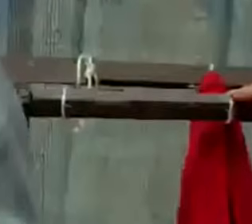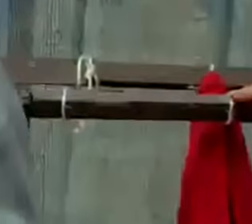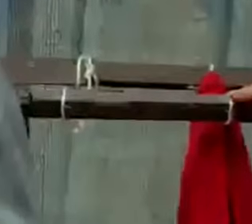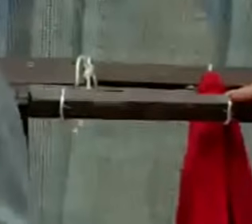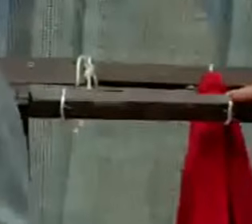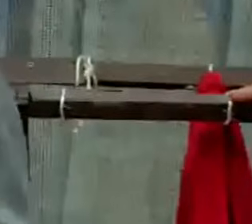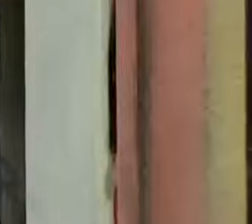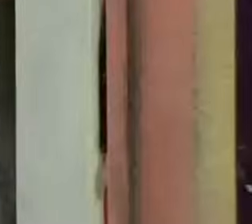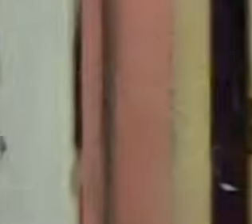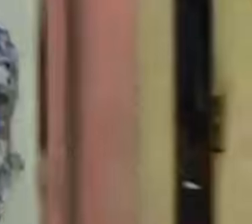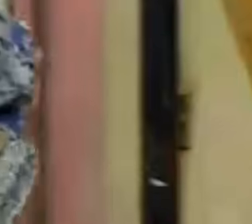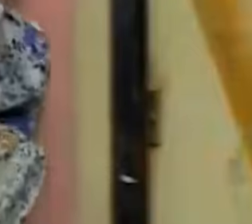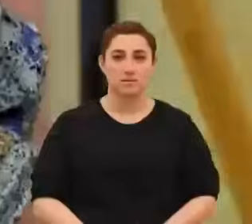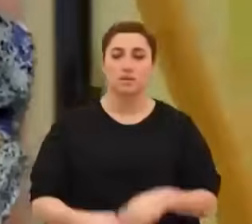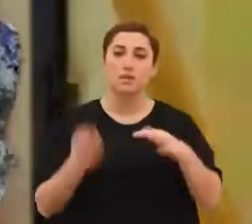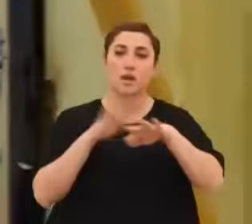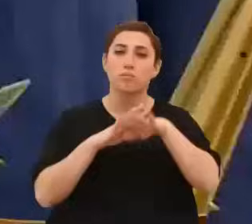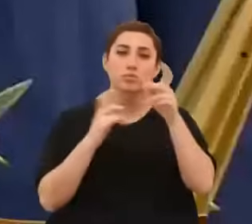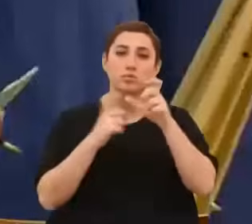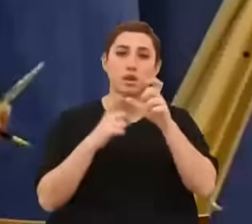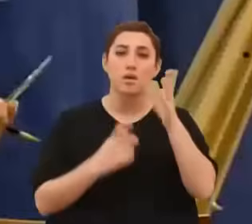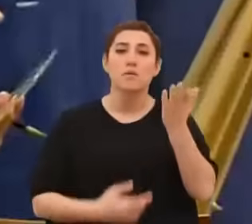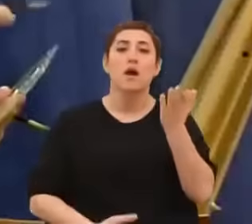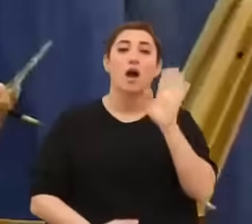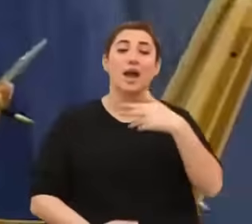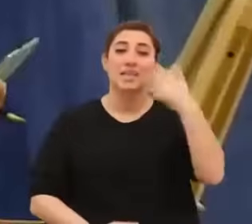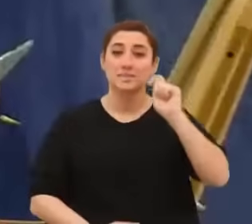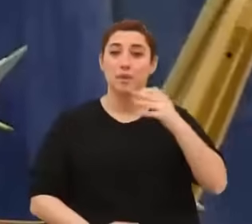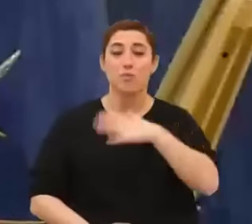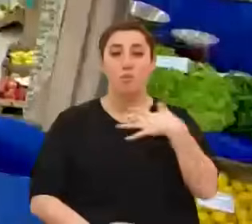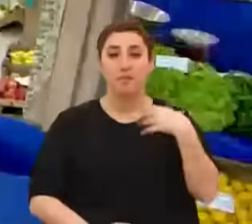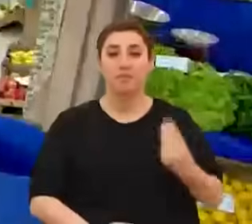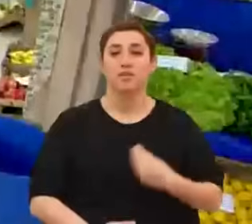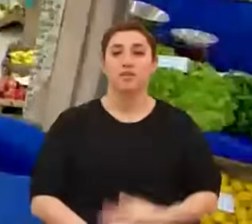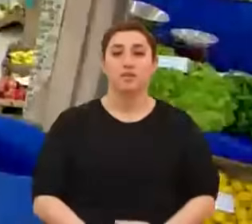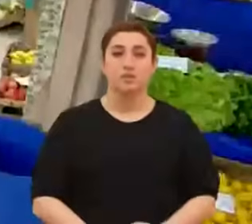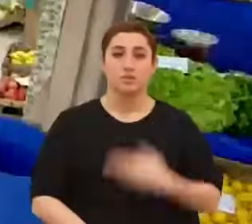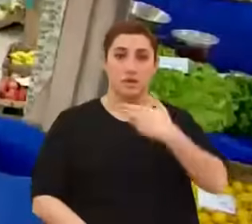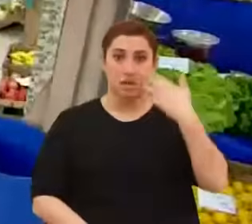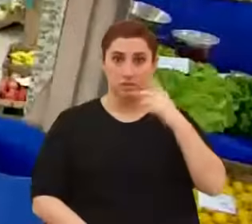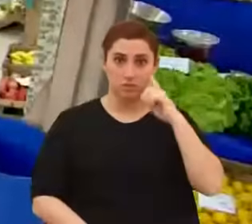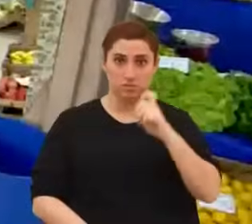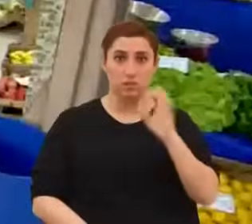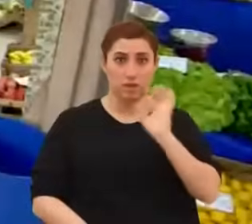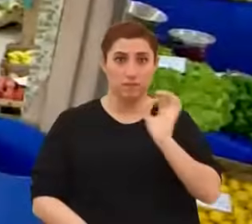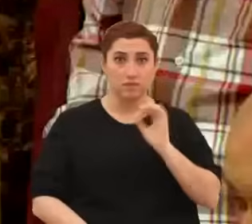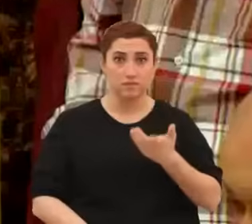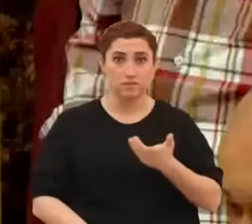gülümsedi. Ne yapıyorsun Sami? Aa, resim yok yok anacığım. Resim bu.